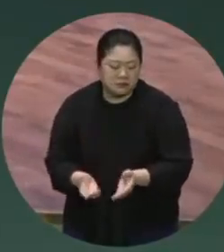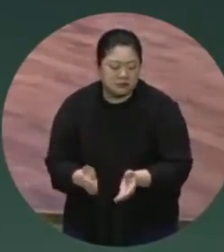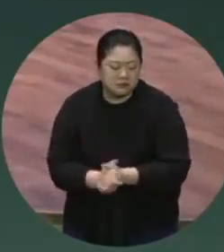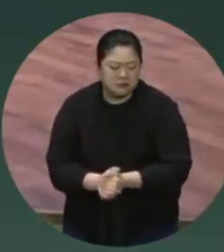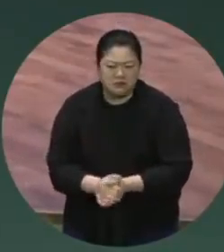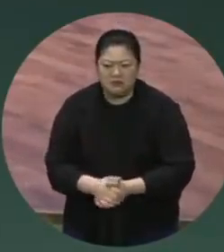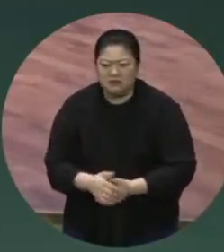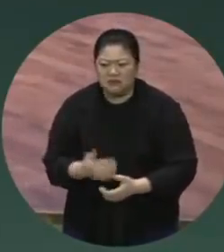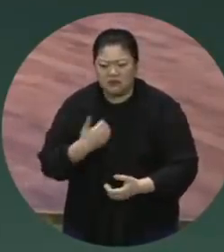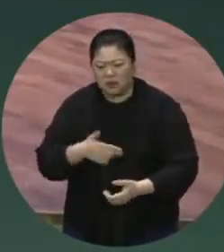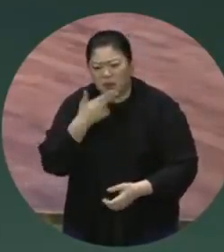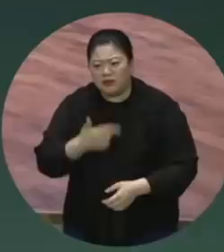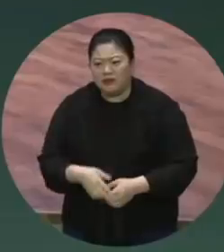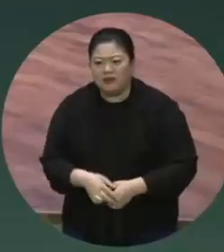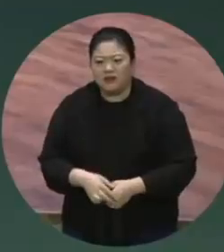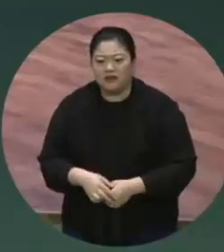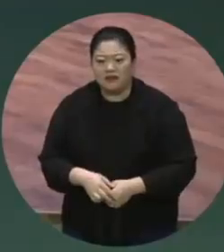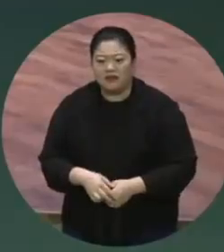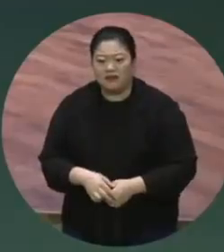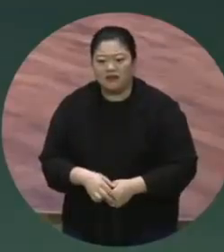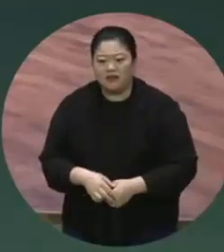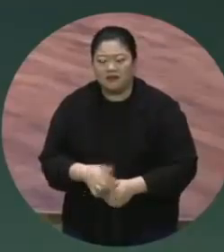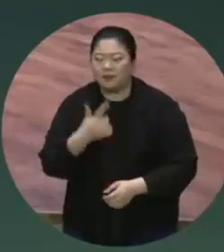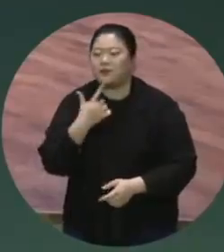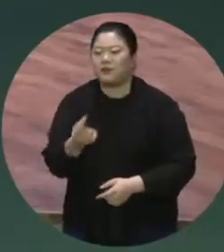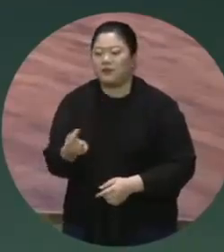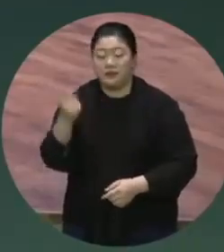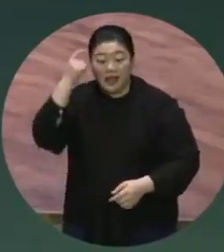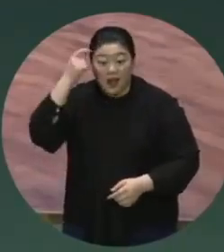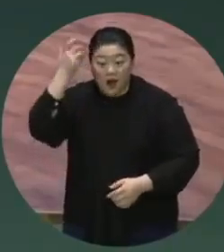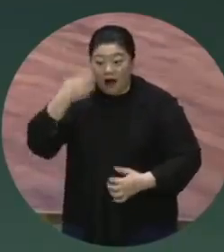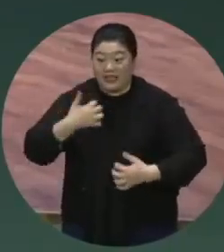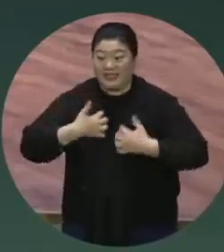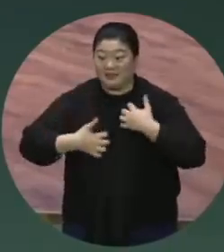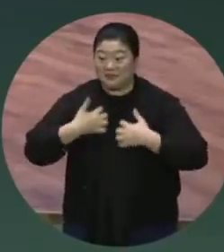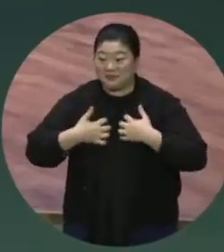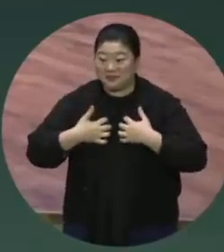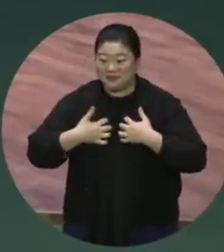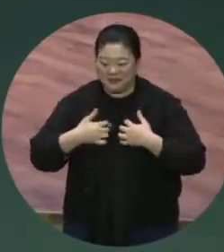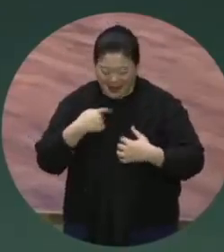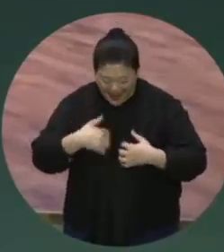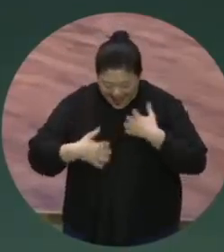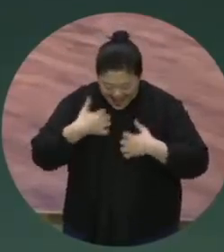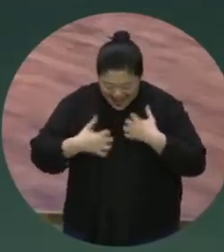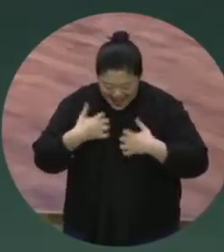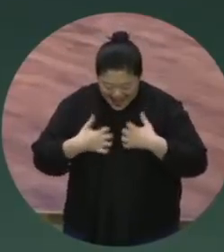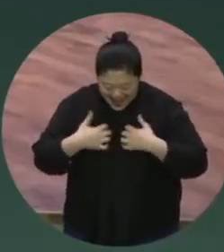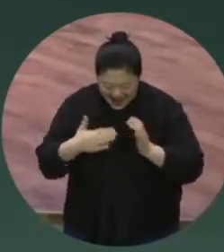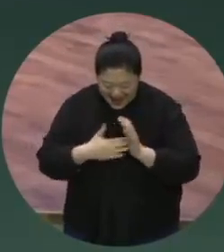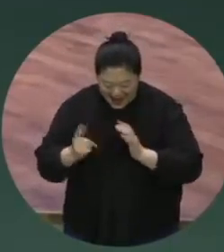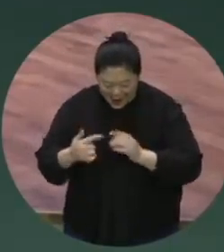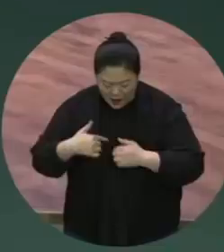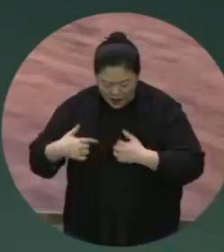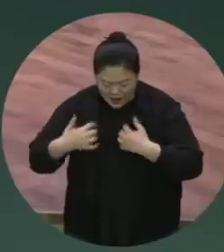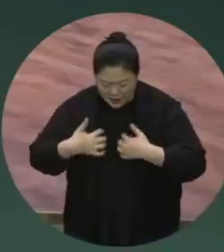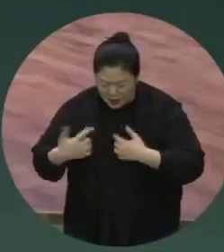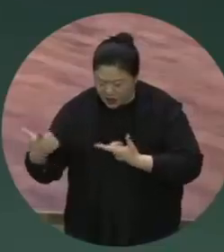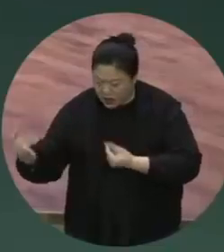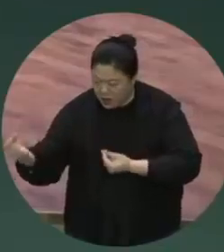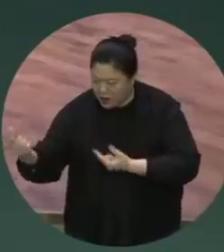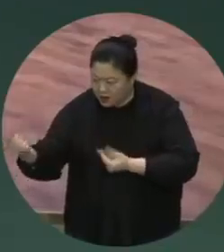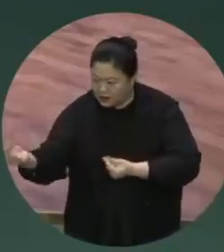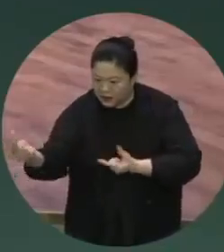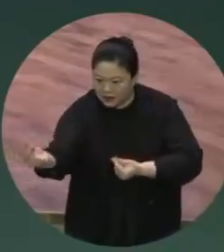영적 기쁨, 영적 기쁨도요 함께 누려야 돼. 함께 영적 기쁨. 아멘. 영적 기쁨도 함께